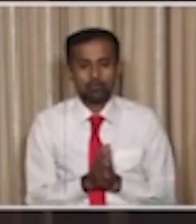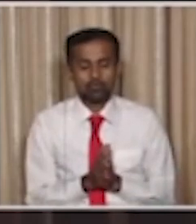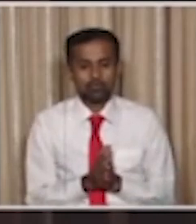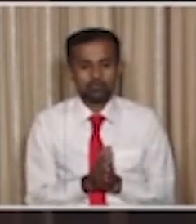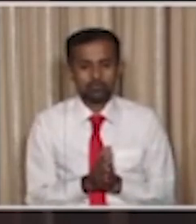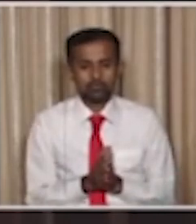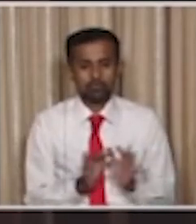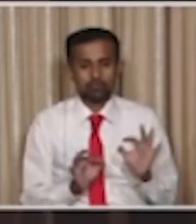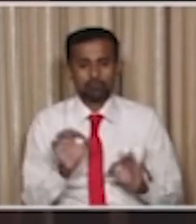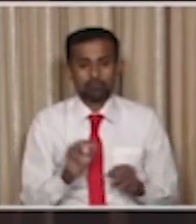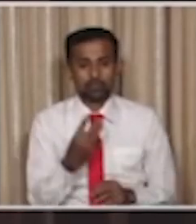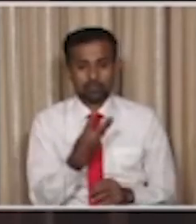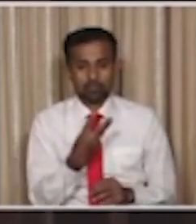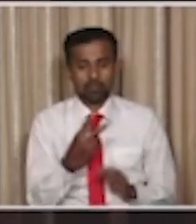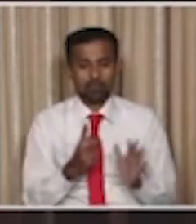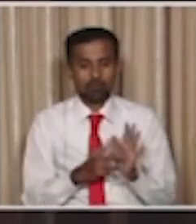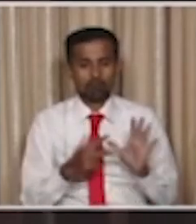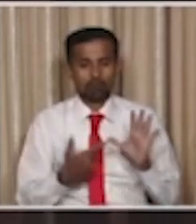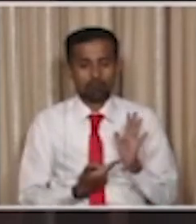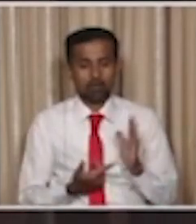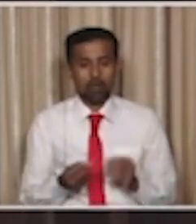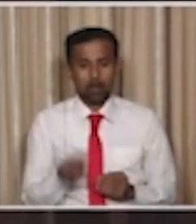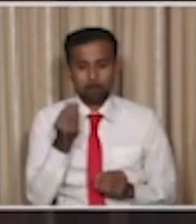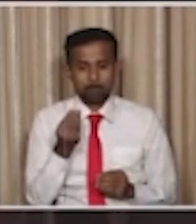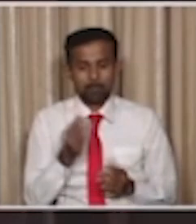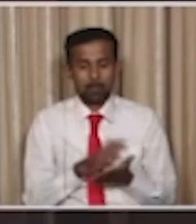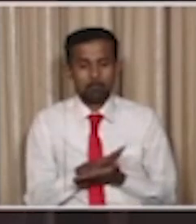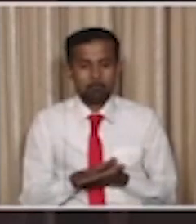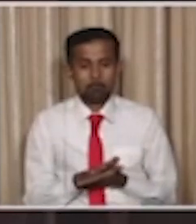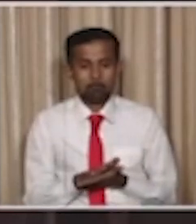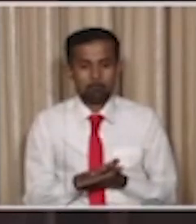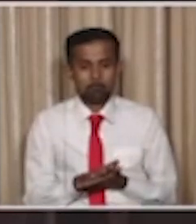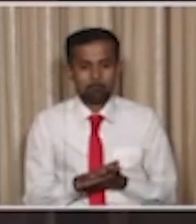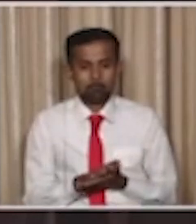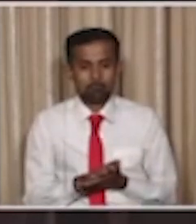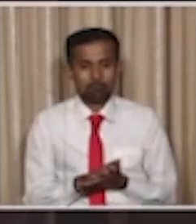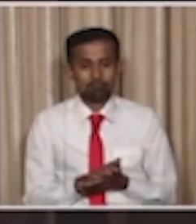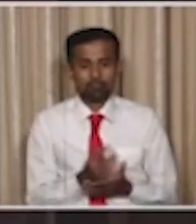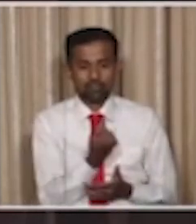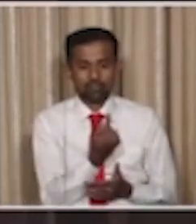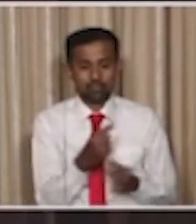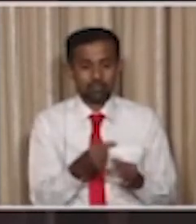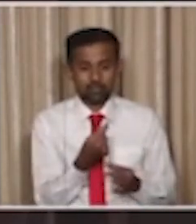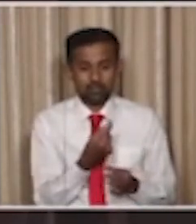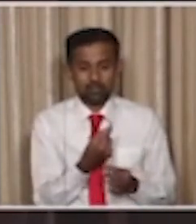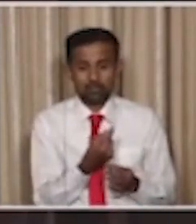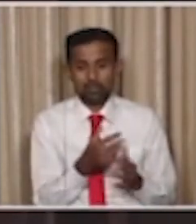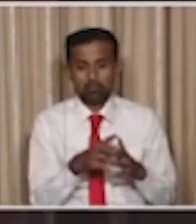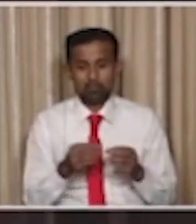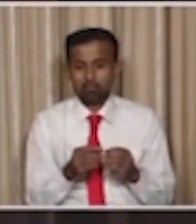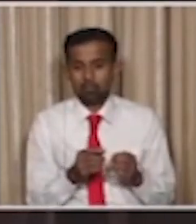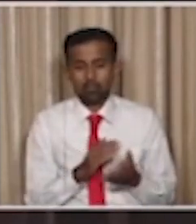මේ 103ක වැට් වැඩි වුණාම ඉතා පැහැදිලිවම ඉන්දි කට්ටේ ඉඳන් සෑම භාණ්ඩයක